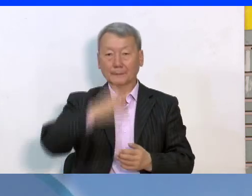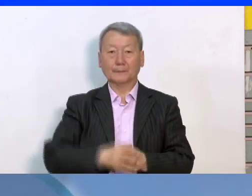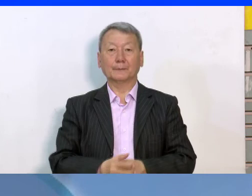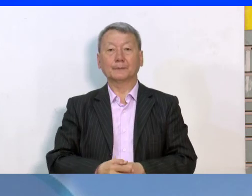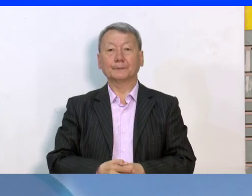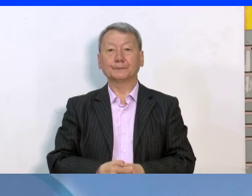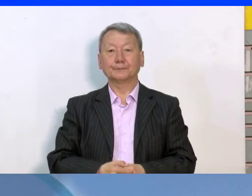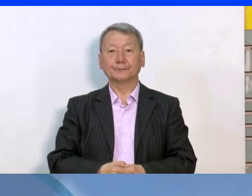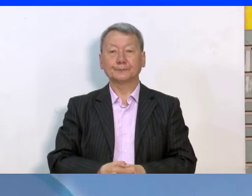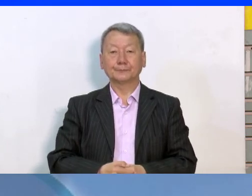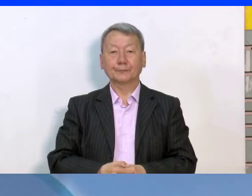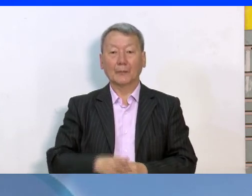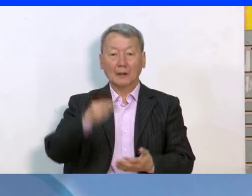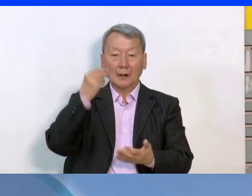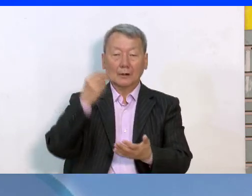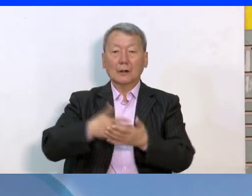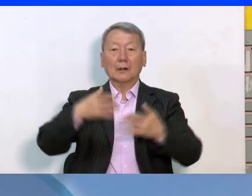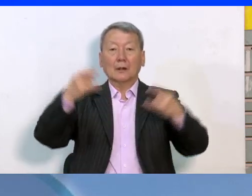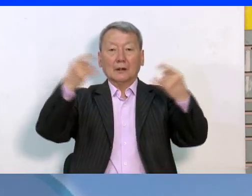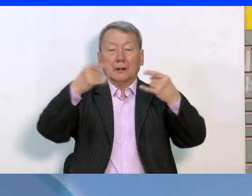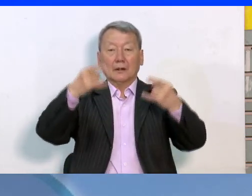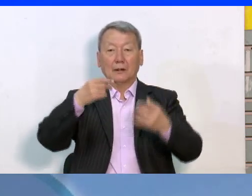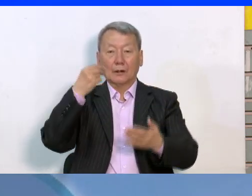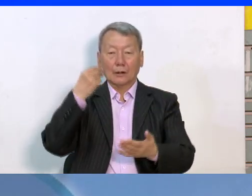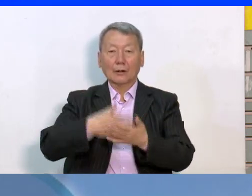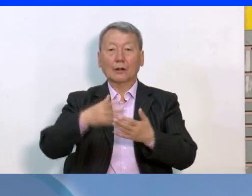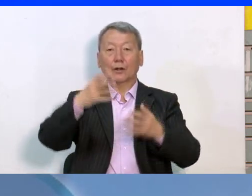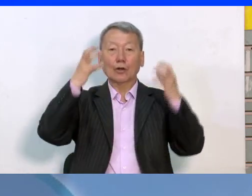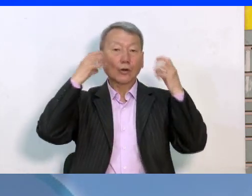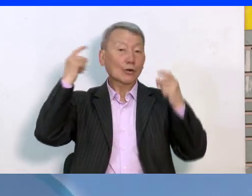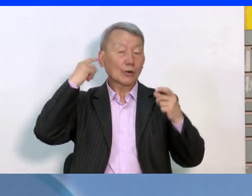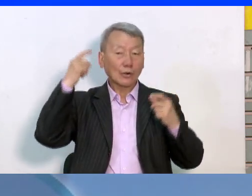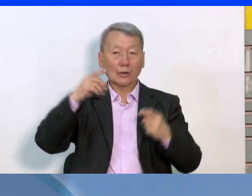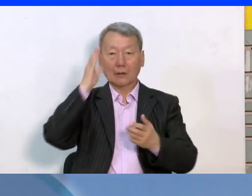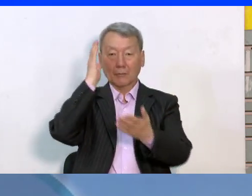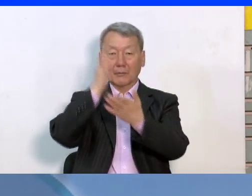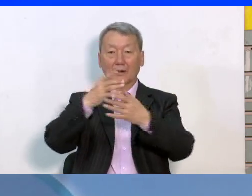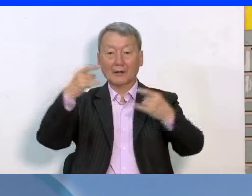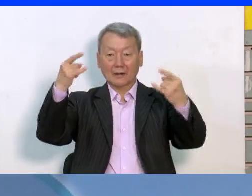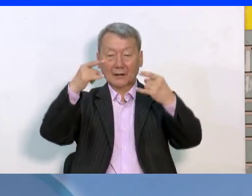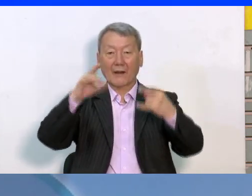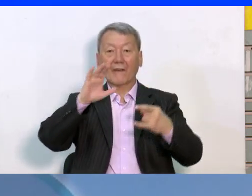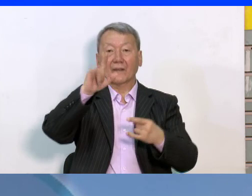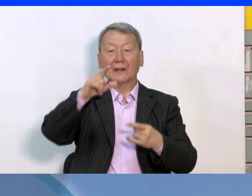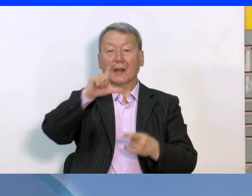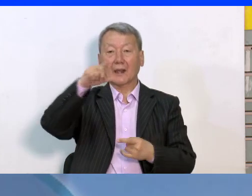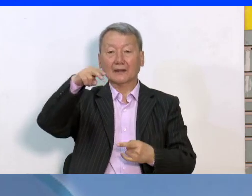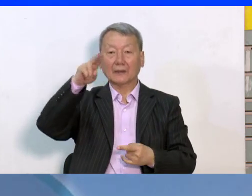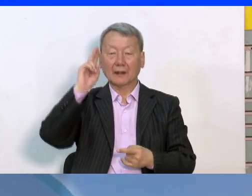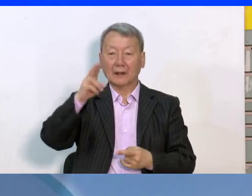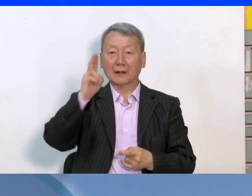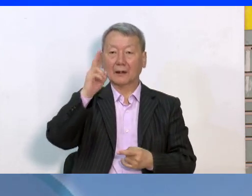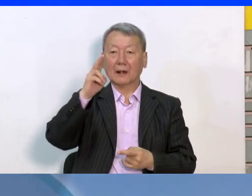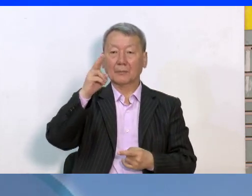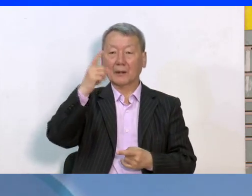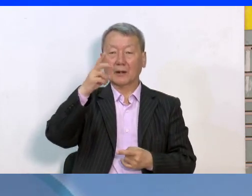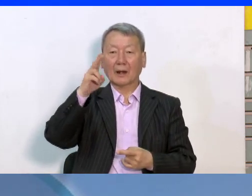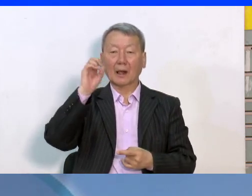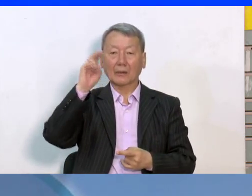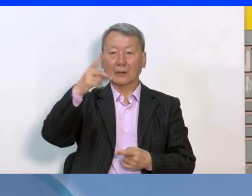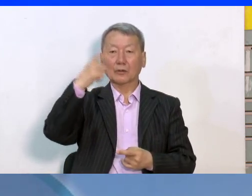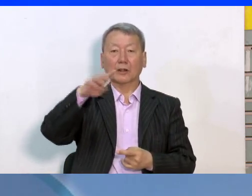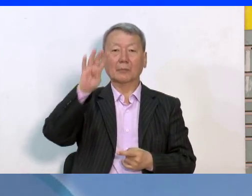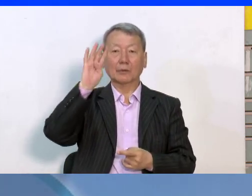Рахмат. Урматтуу телекөрүүчүлөр, урматтуу радио каармандар, биздин түз берүүлөрдү сиздер LTR коомдук 1-чи канал,